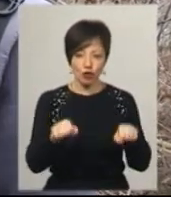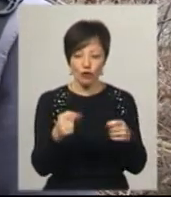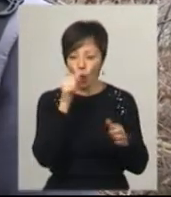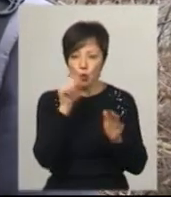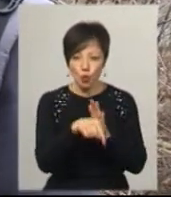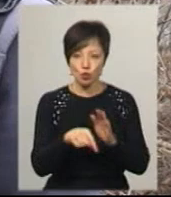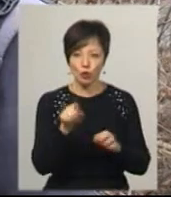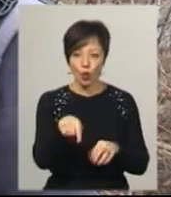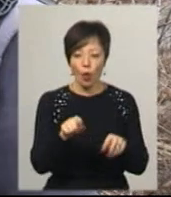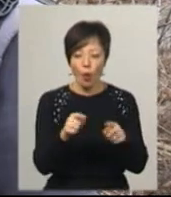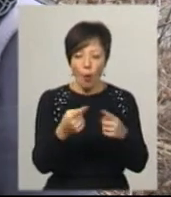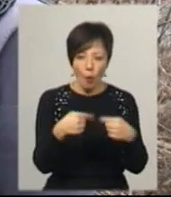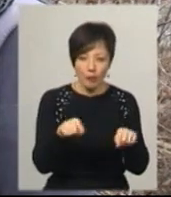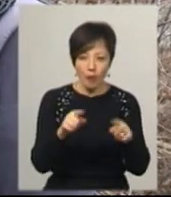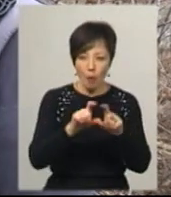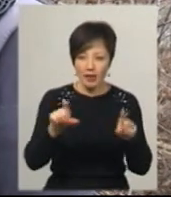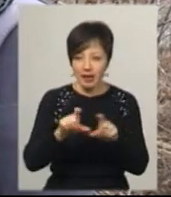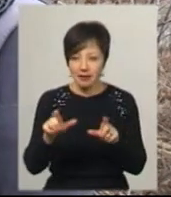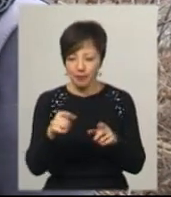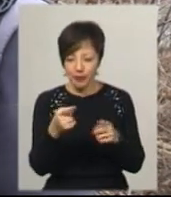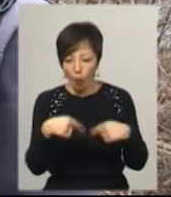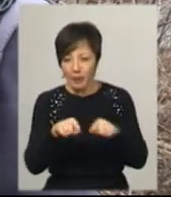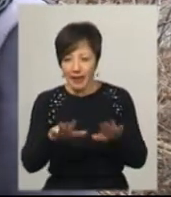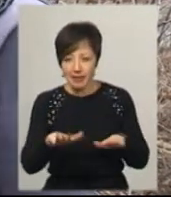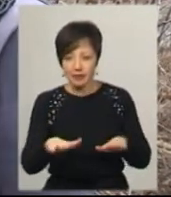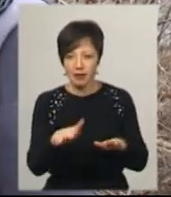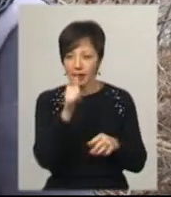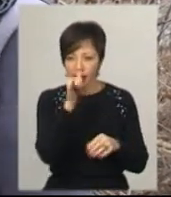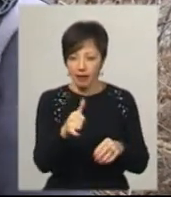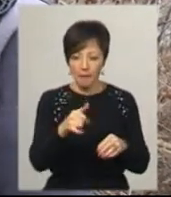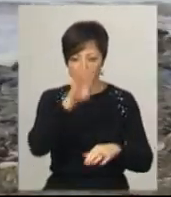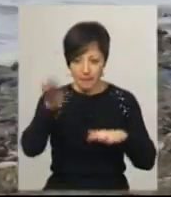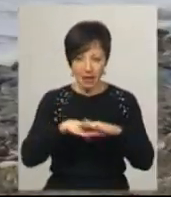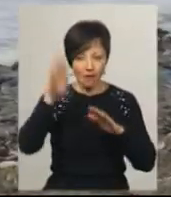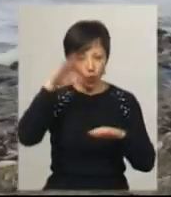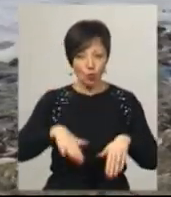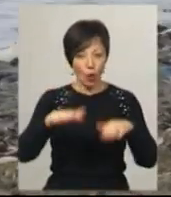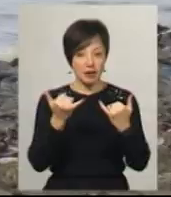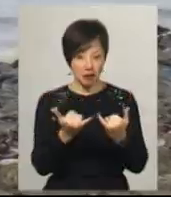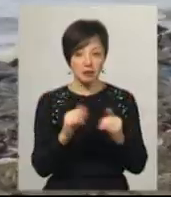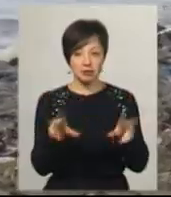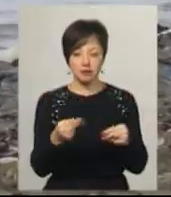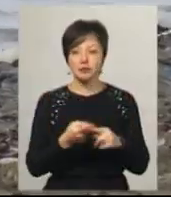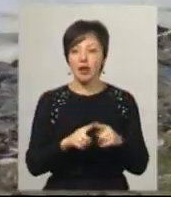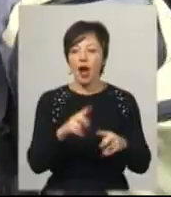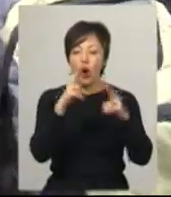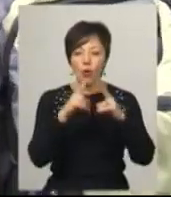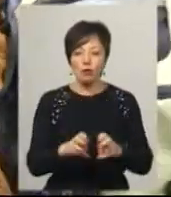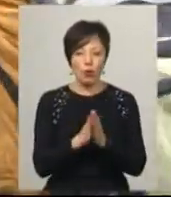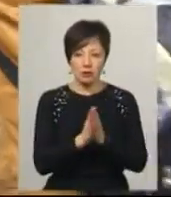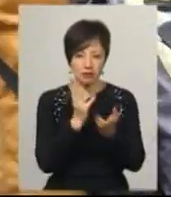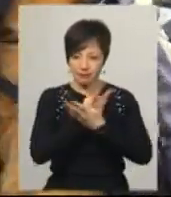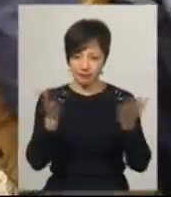до тих об'єктів, до яких ми зазвичай не маємо доступу, оскільки вони знаходяться під водою. Де саме провадять розвідку, науковці просили